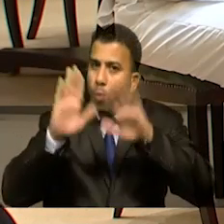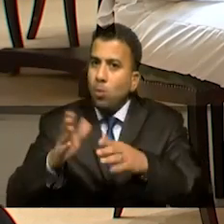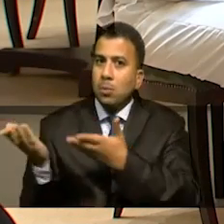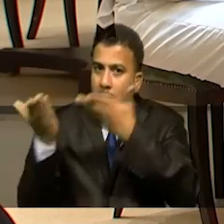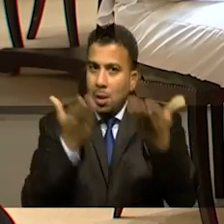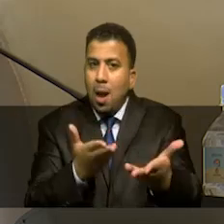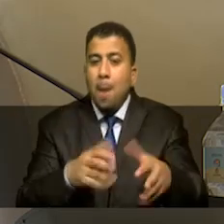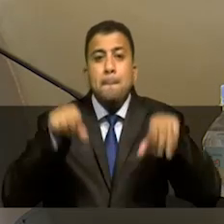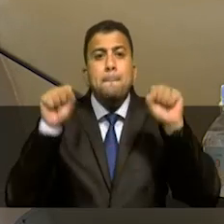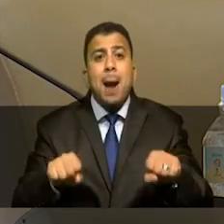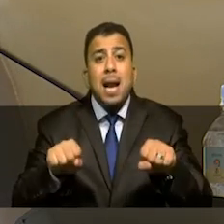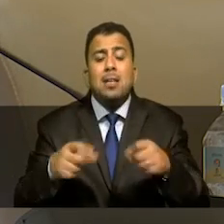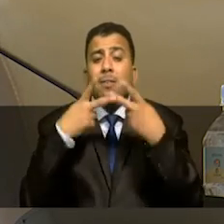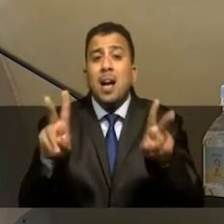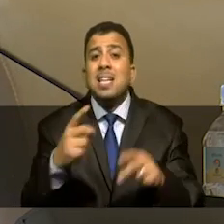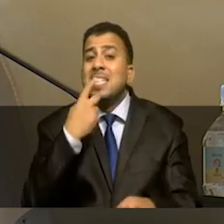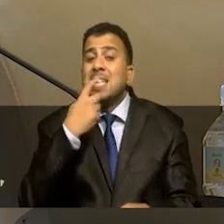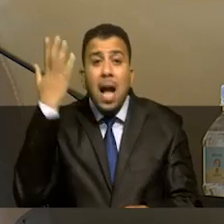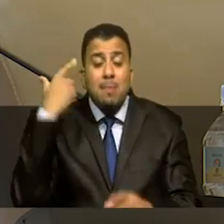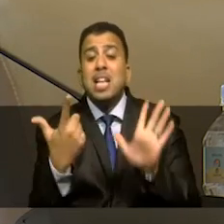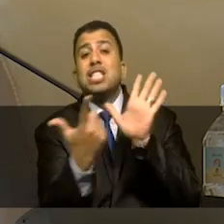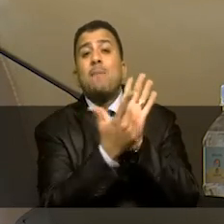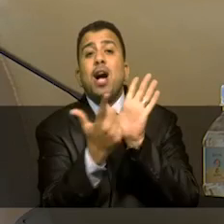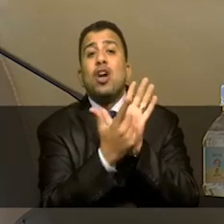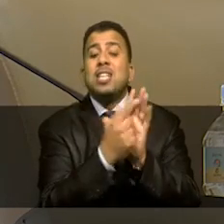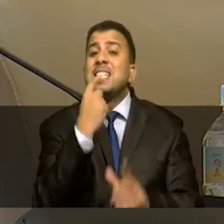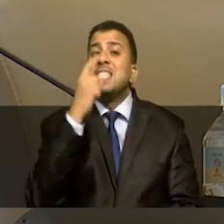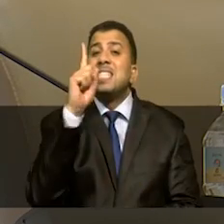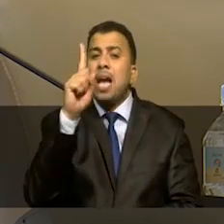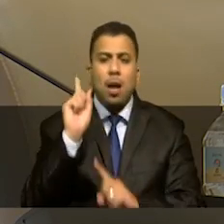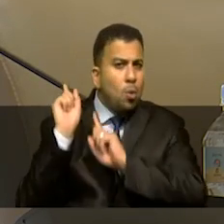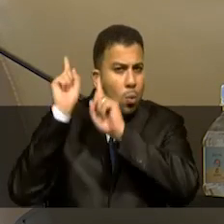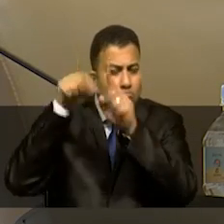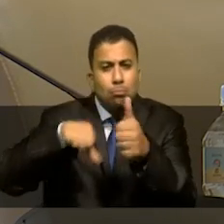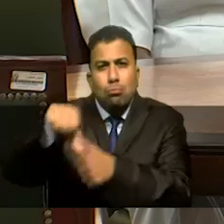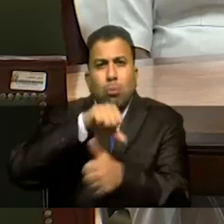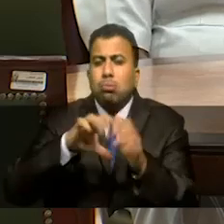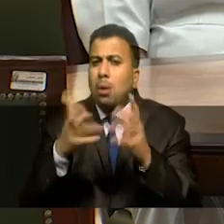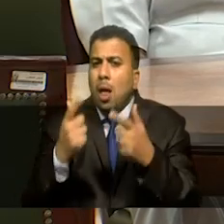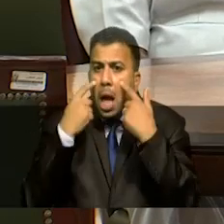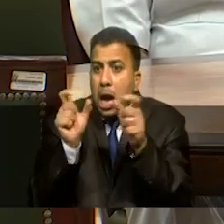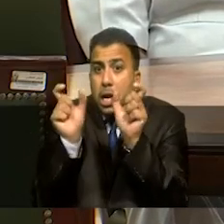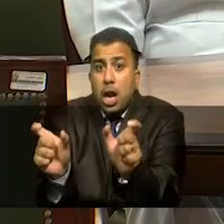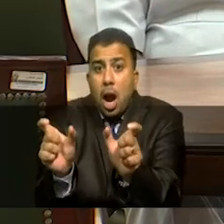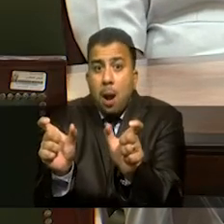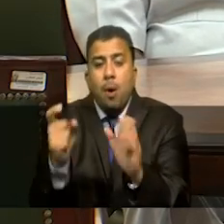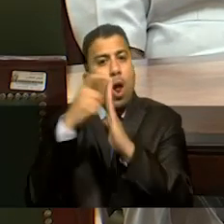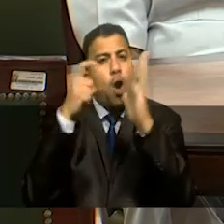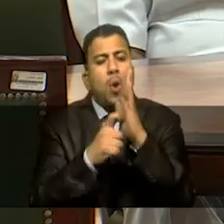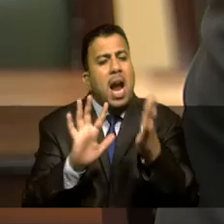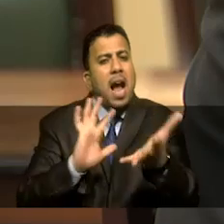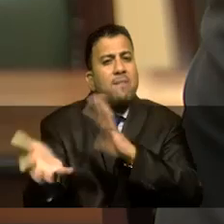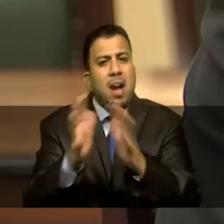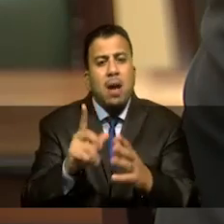إنشاء المجلس على مدى 17 عاما، وبيان أدوار المجلس ودوره الرقابي والتشريعي